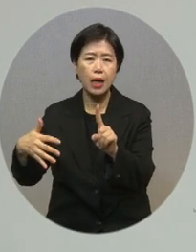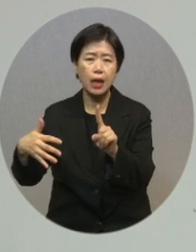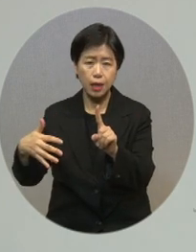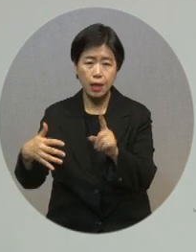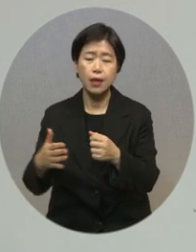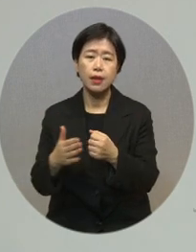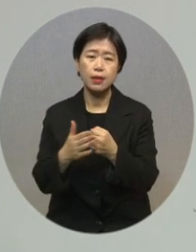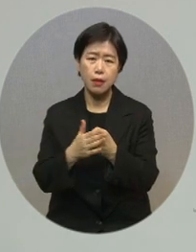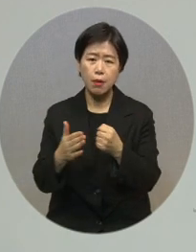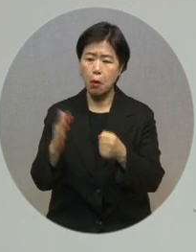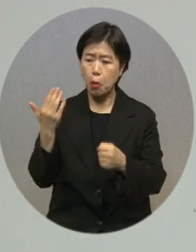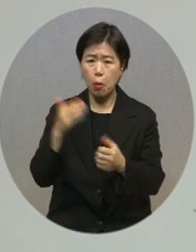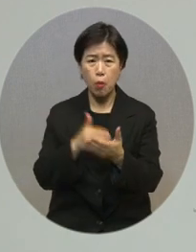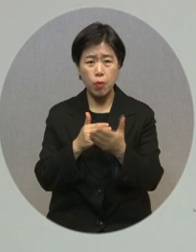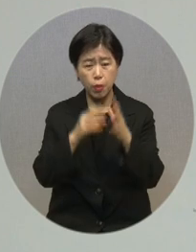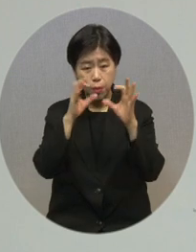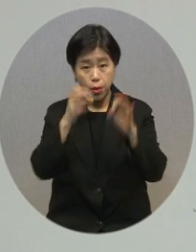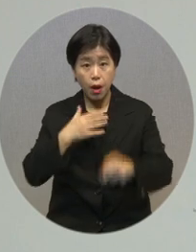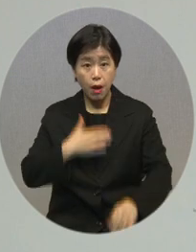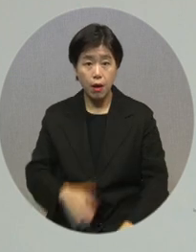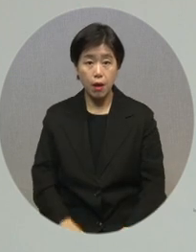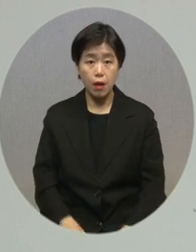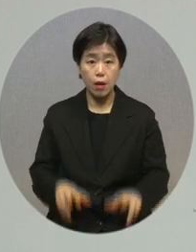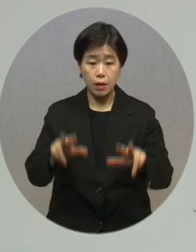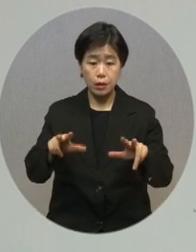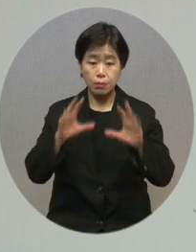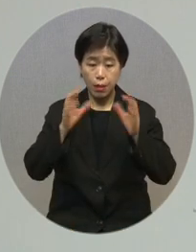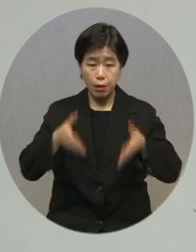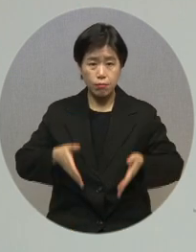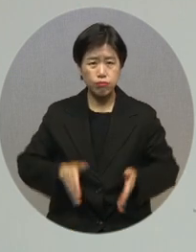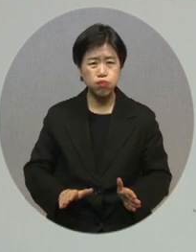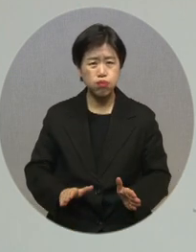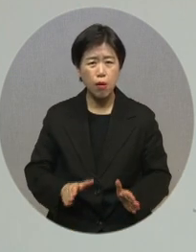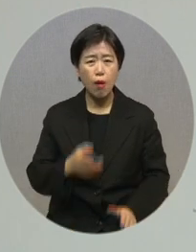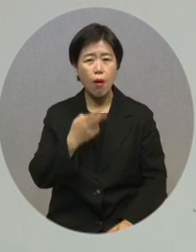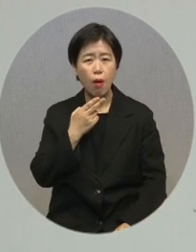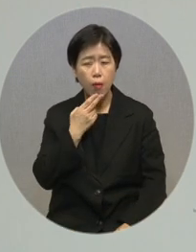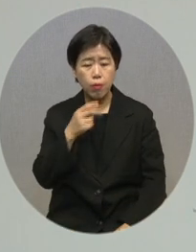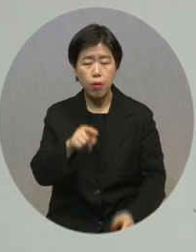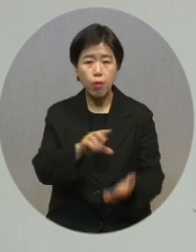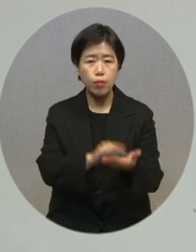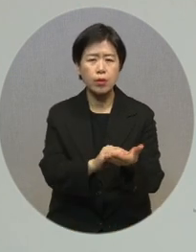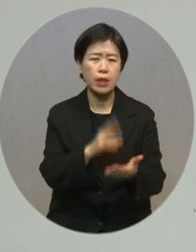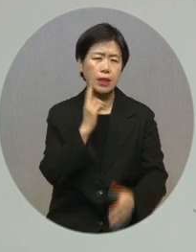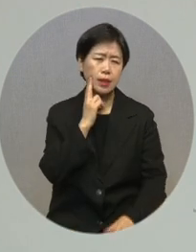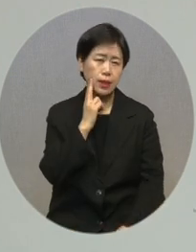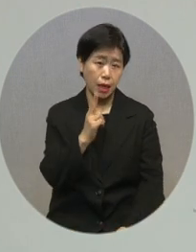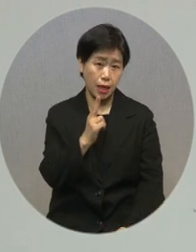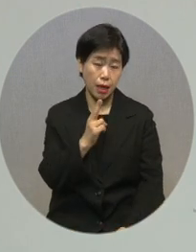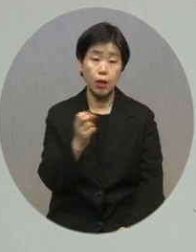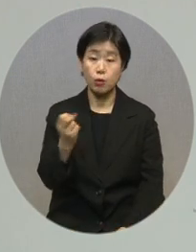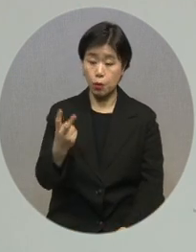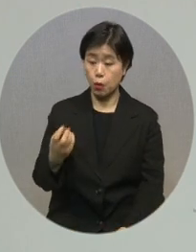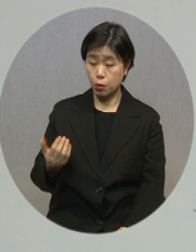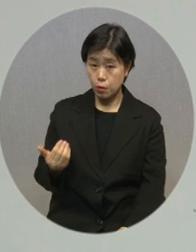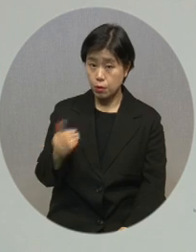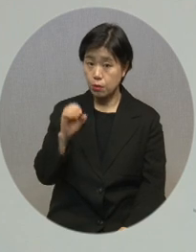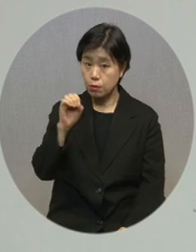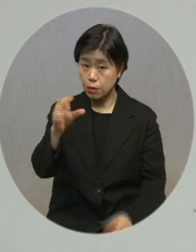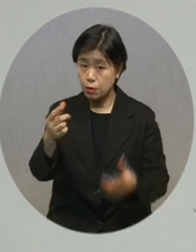나오지 않습니까? 이 지금 저출산 문제도 굉장히 그 심각하고 네. 또 아까 좀 전에 말씀드린